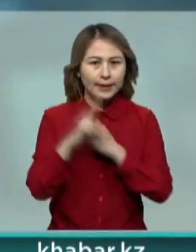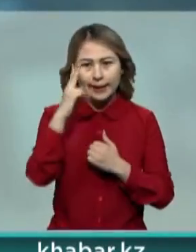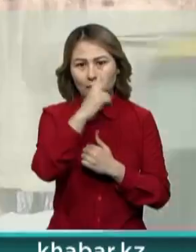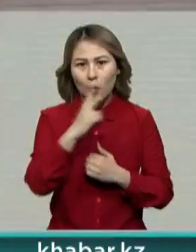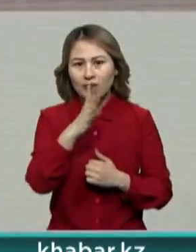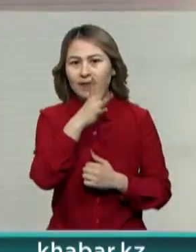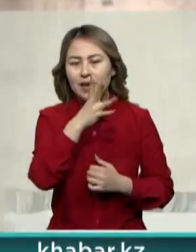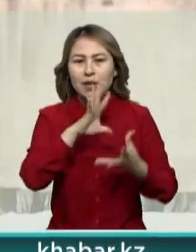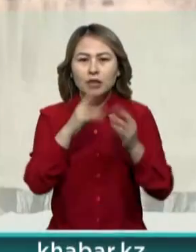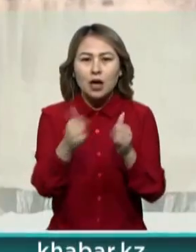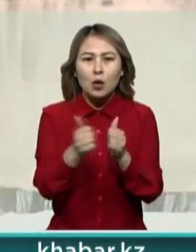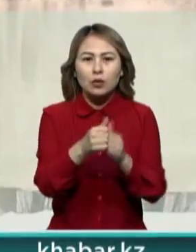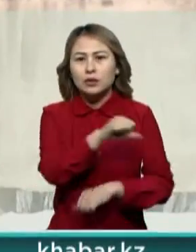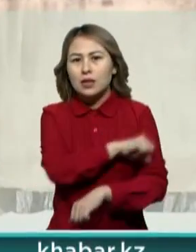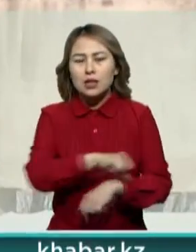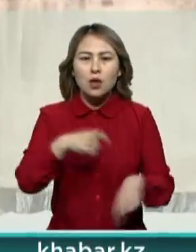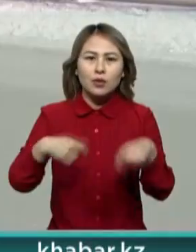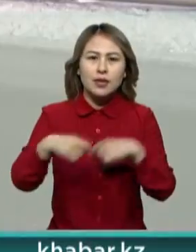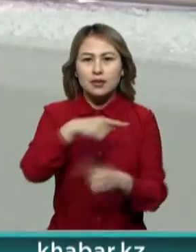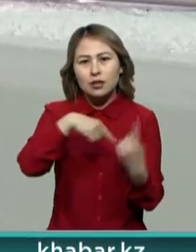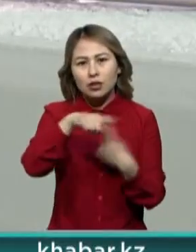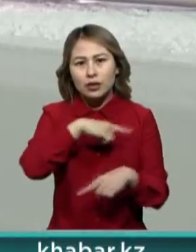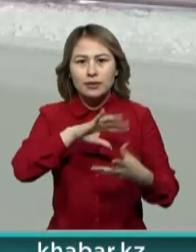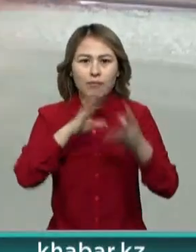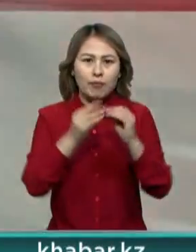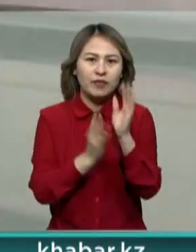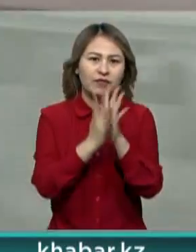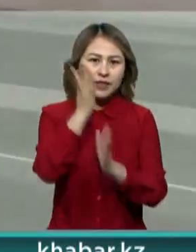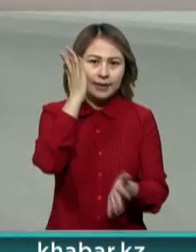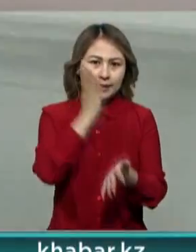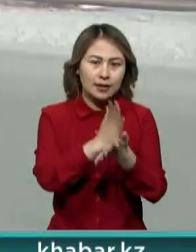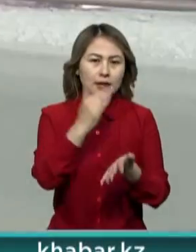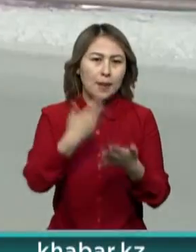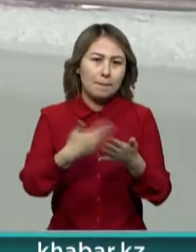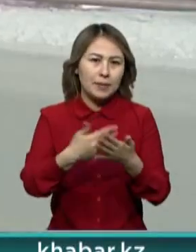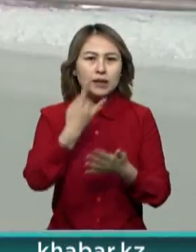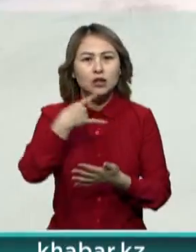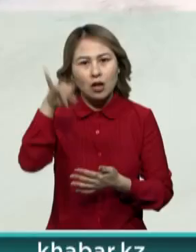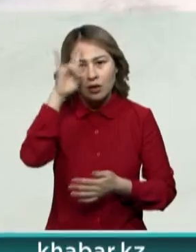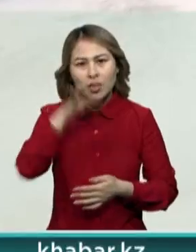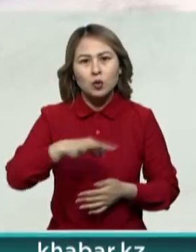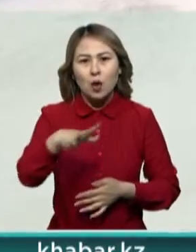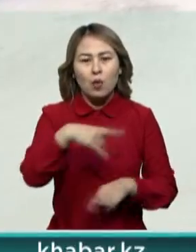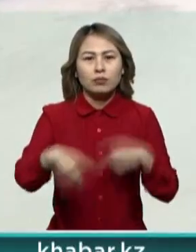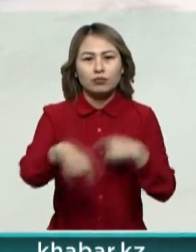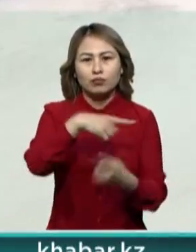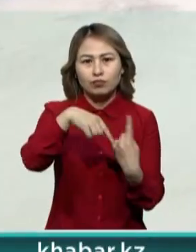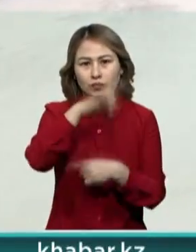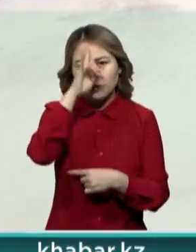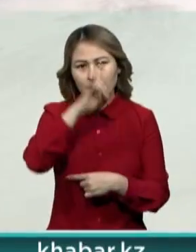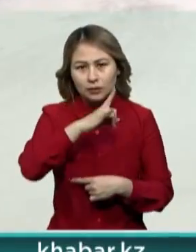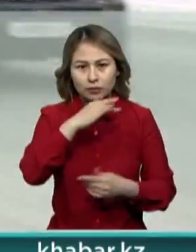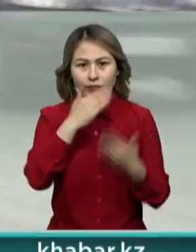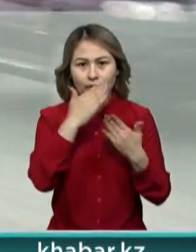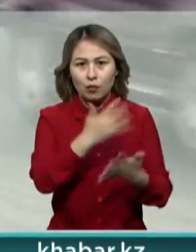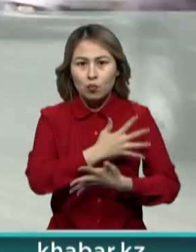жылда көрші елдің шекаралас өңірлерімен сауда саттықта тұрақты өсім бар. Мысалы, Челябі облысындағы тауар айналымының 3-тен бірі